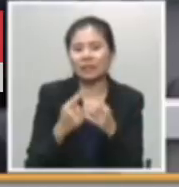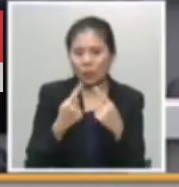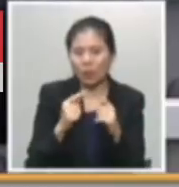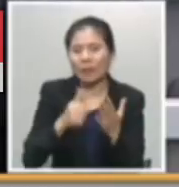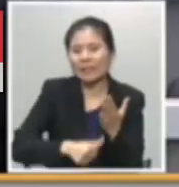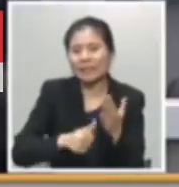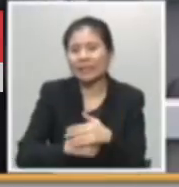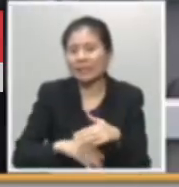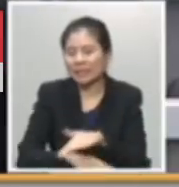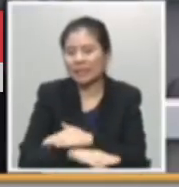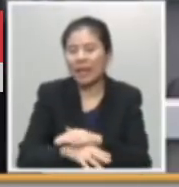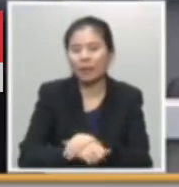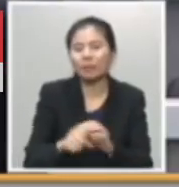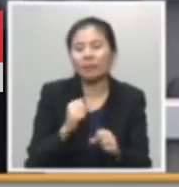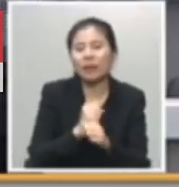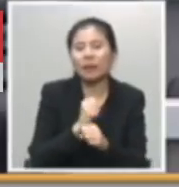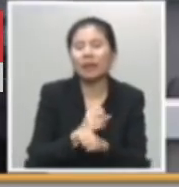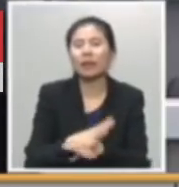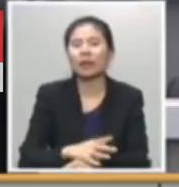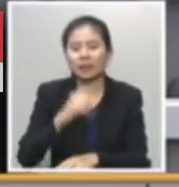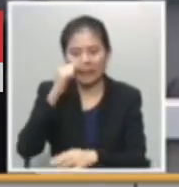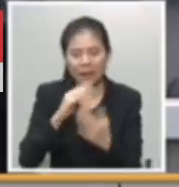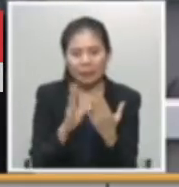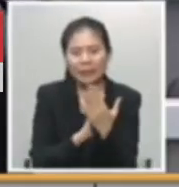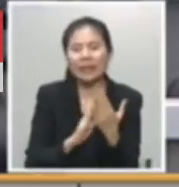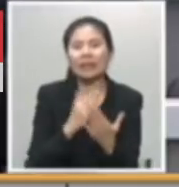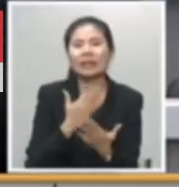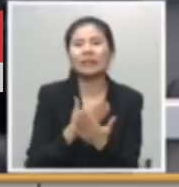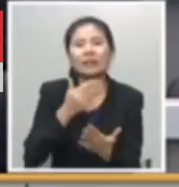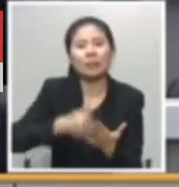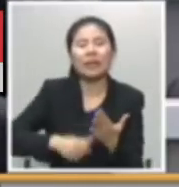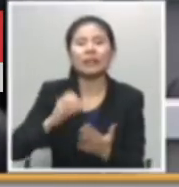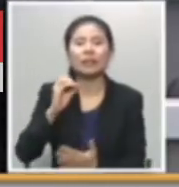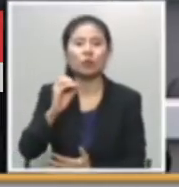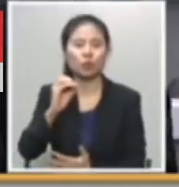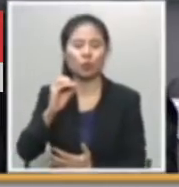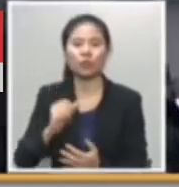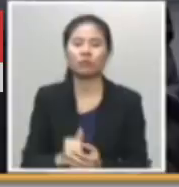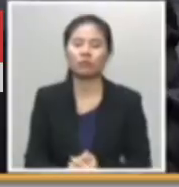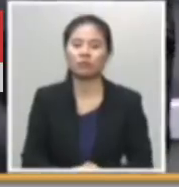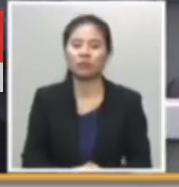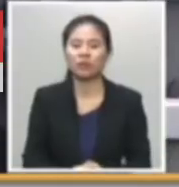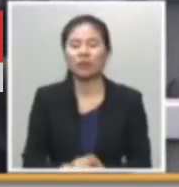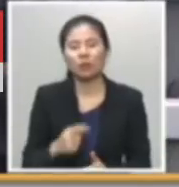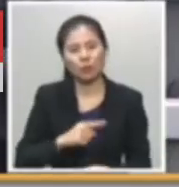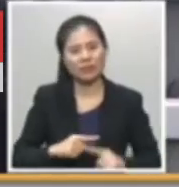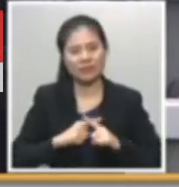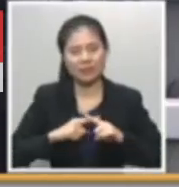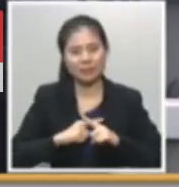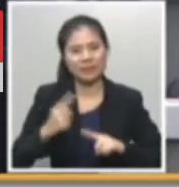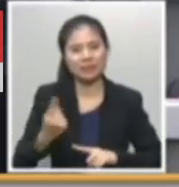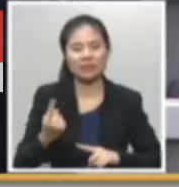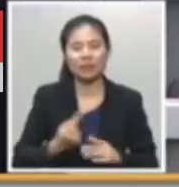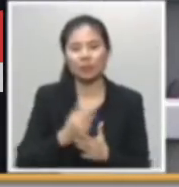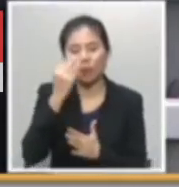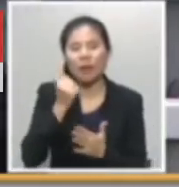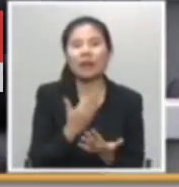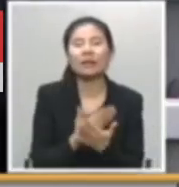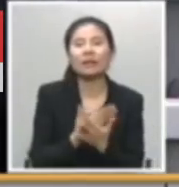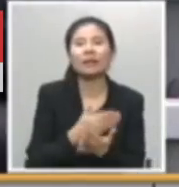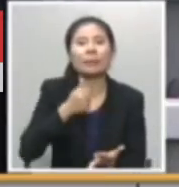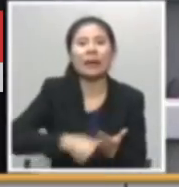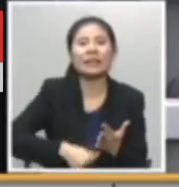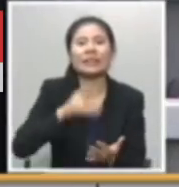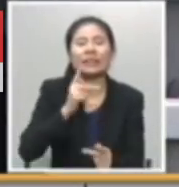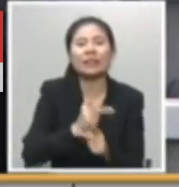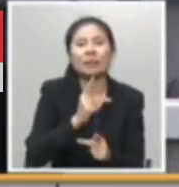ไทยได้อะไรครับ0บาท0บาทนะครับพี่น้องมันน่าเจ็บปวดแน่จริงนะครับที่บอกว่าจัดเก็บภาษีเมื่อสักครู่เนี่ย